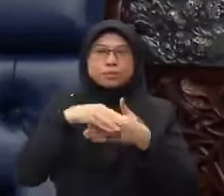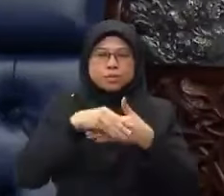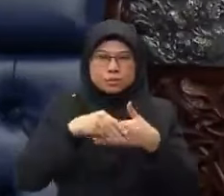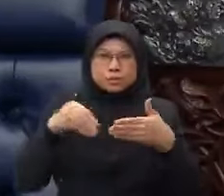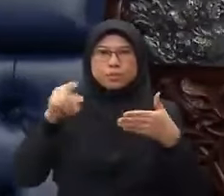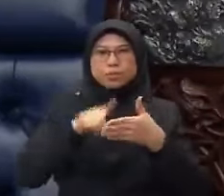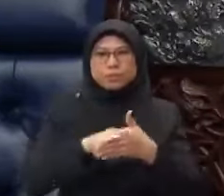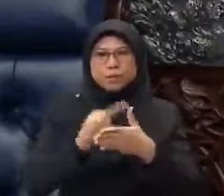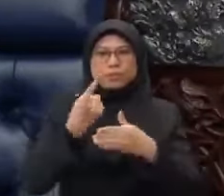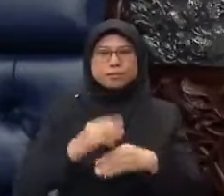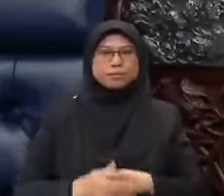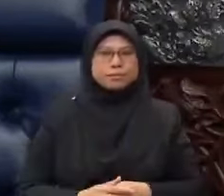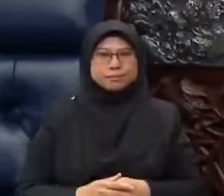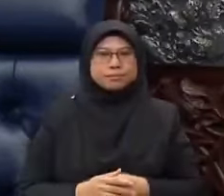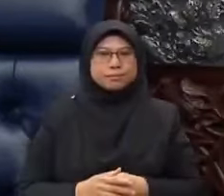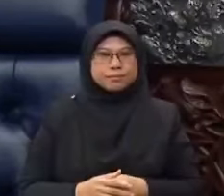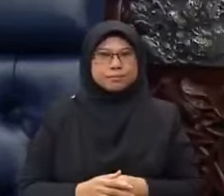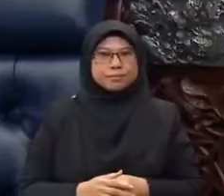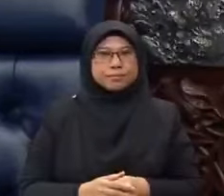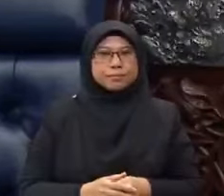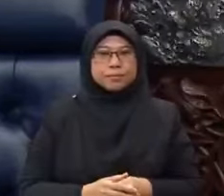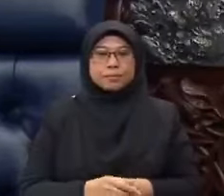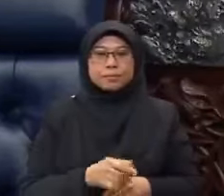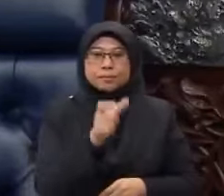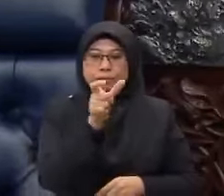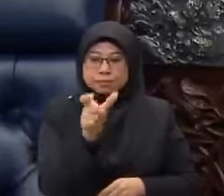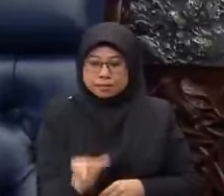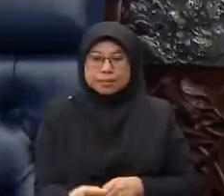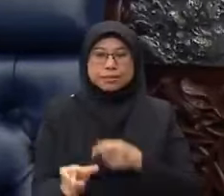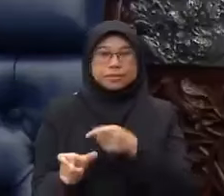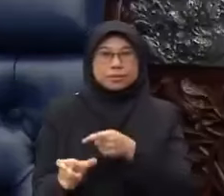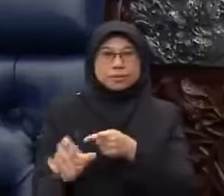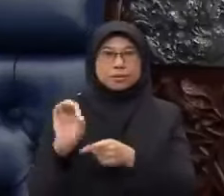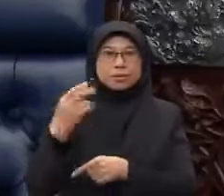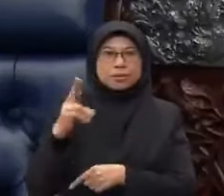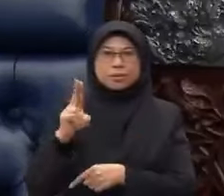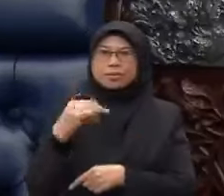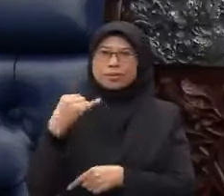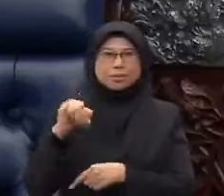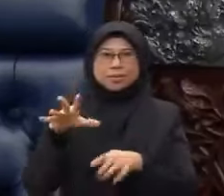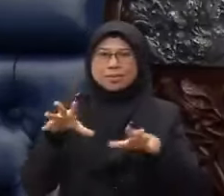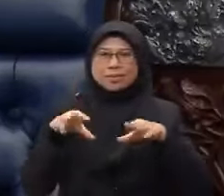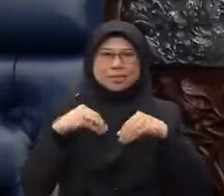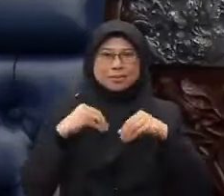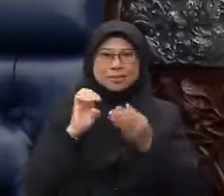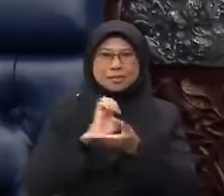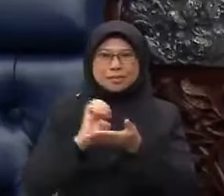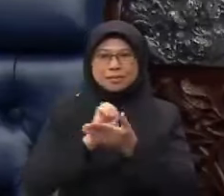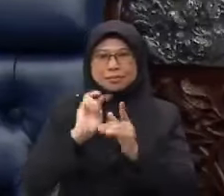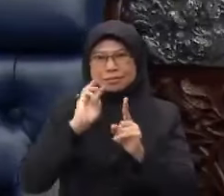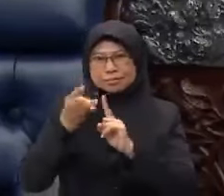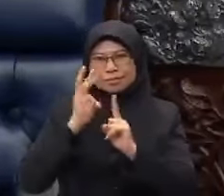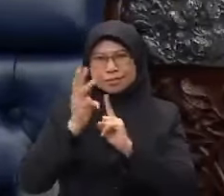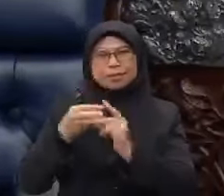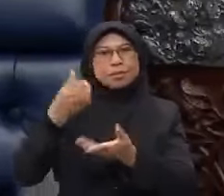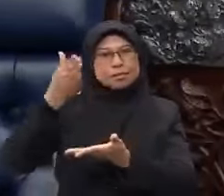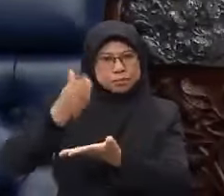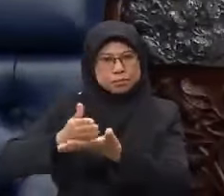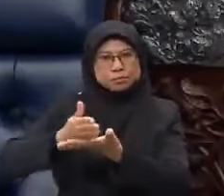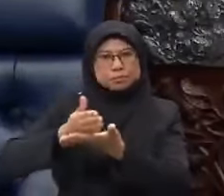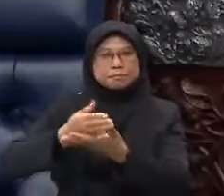di-pertua sebab tulah individu ini tidak boleh menerima bantuan kebajikan daripada JKM